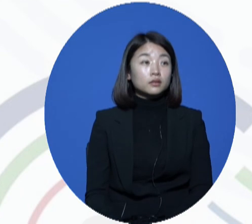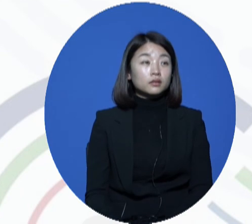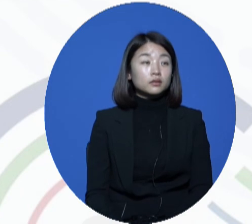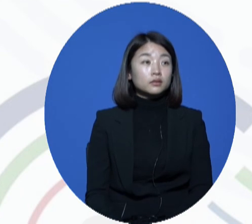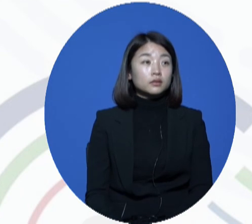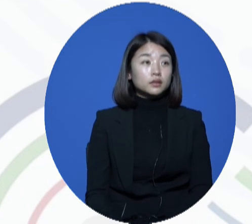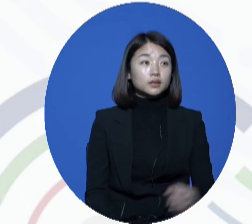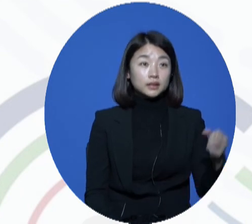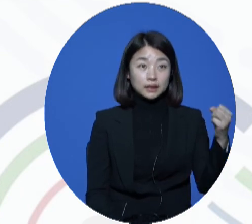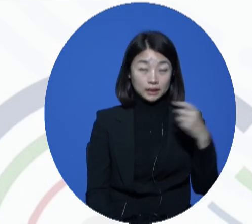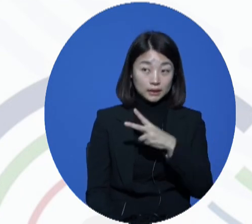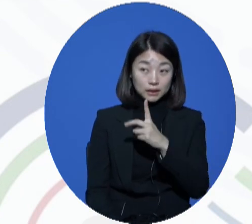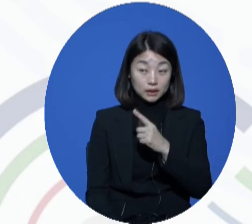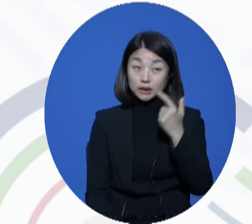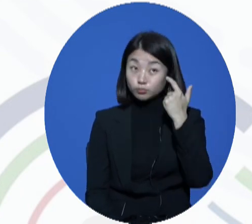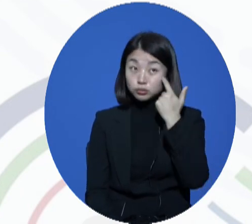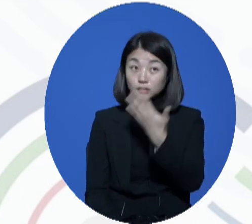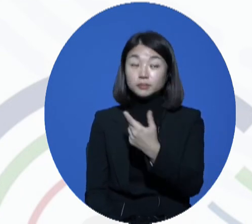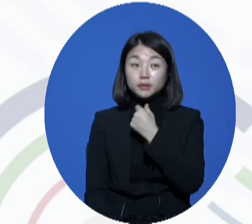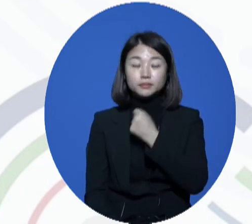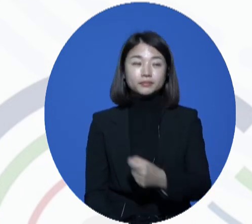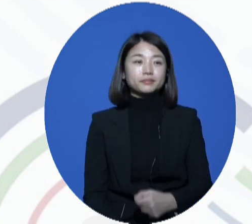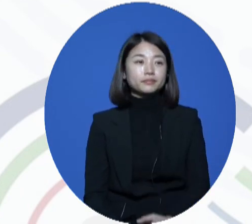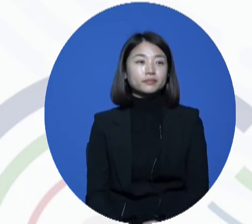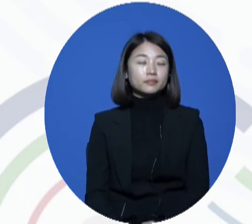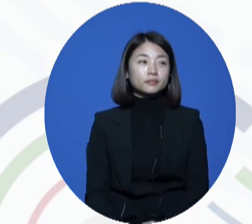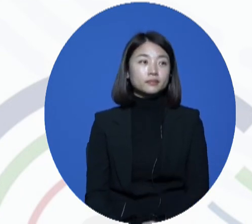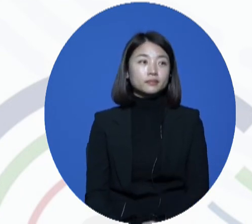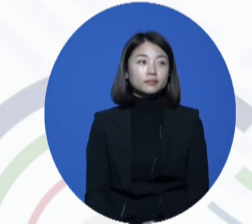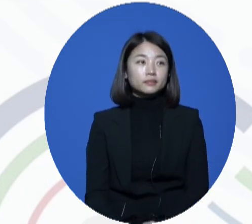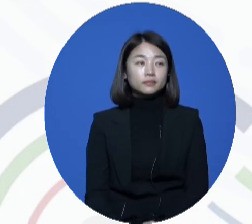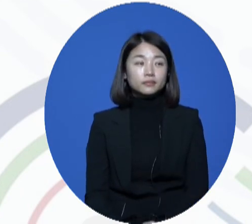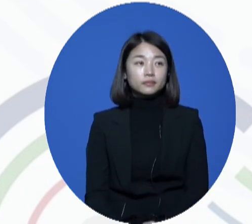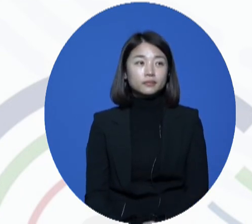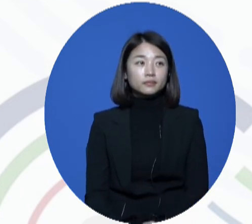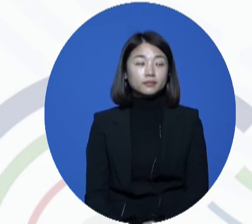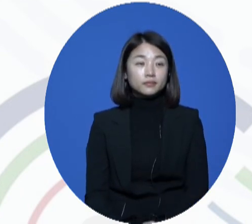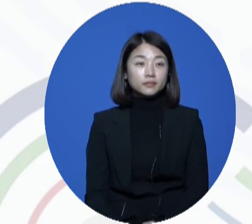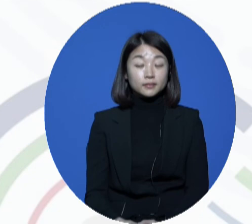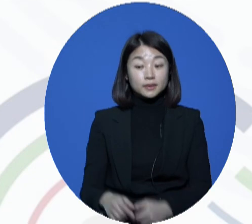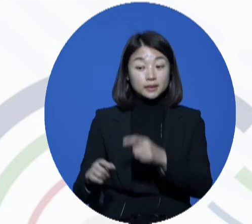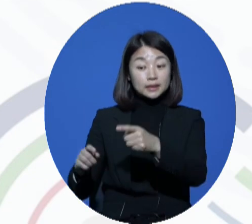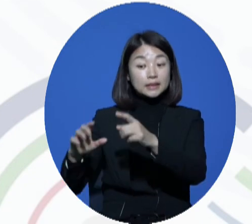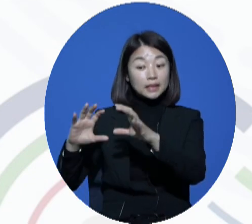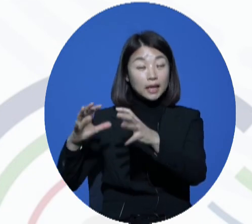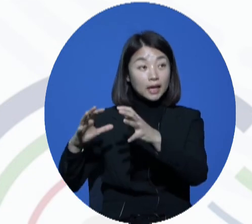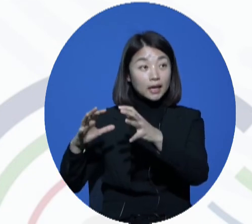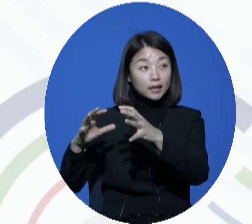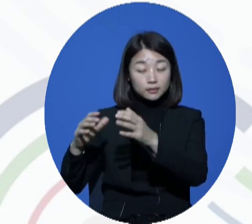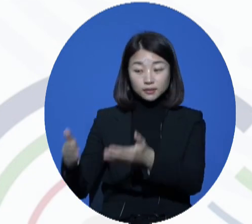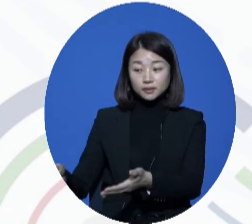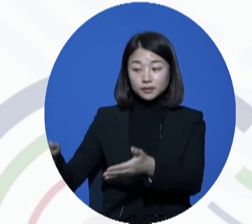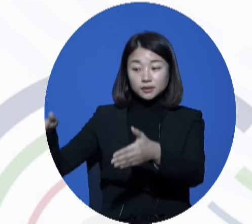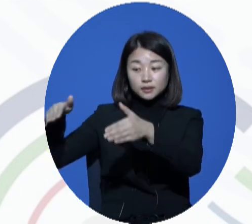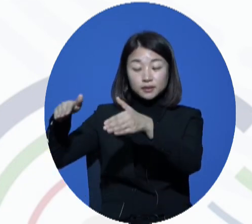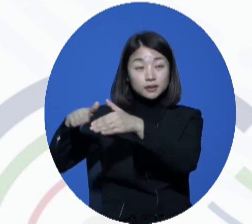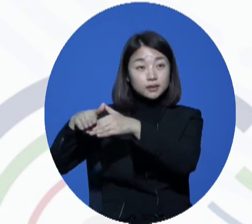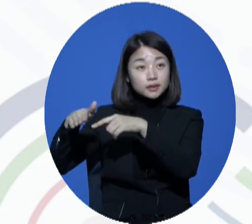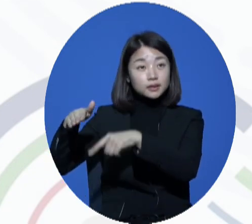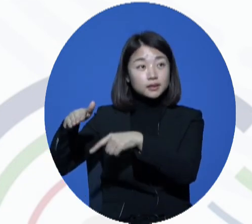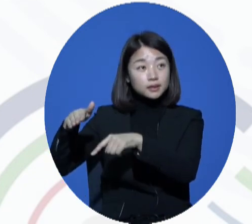한번 드려보면 그 질문에 대한 답변을 제가 캐치하지 못한 것 같아서 핀란드의 시설의 규모가 어떻게